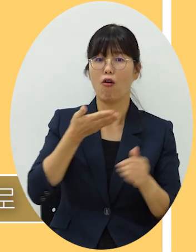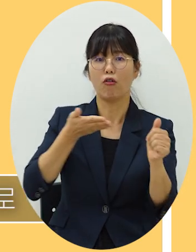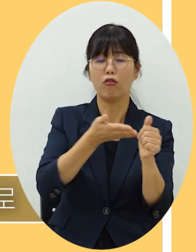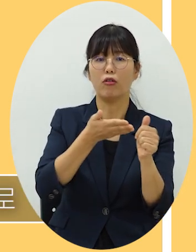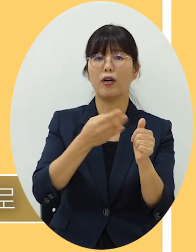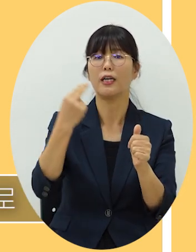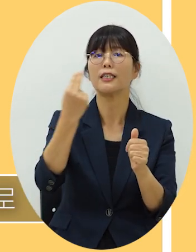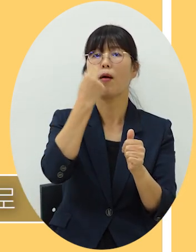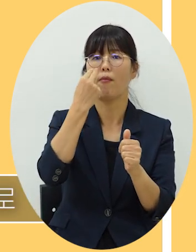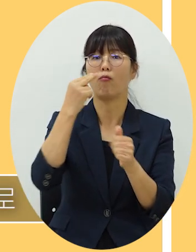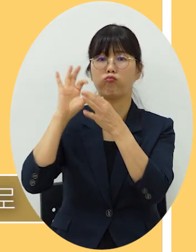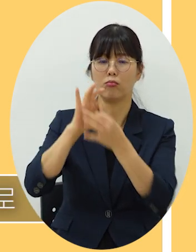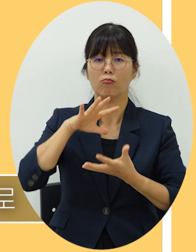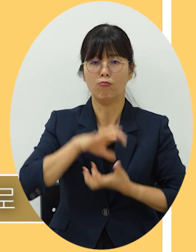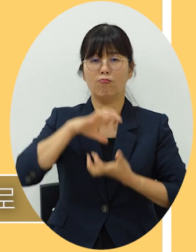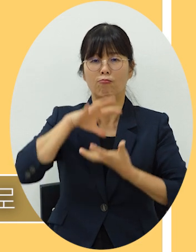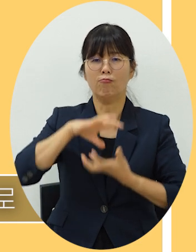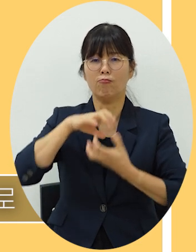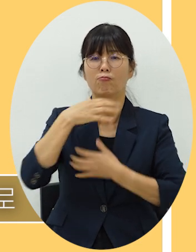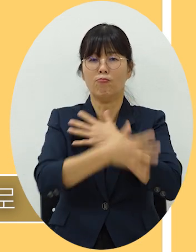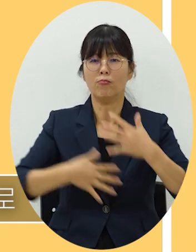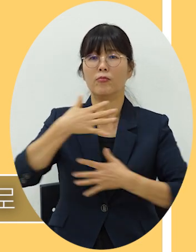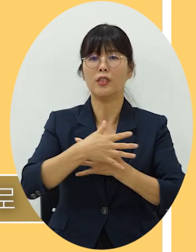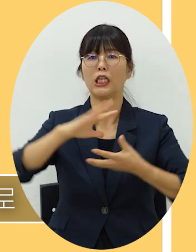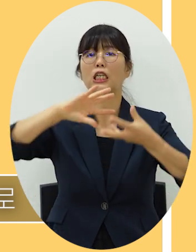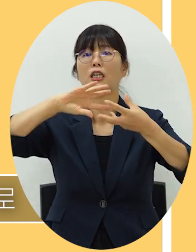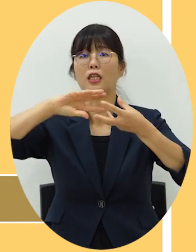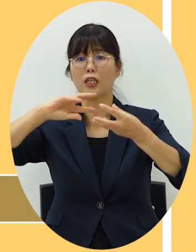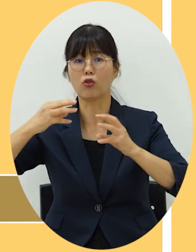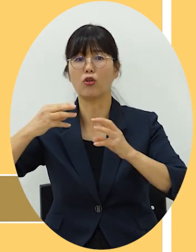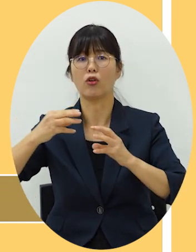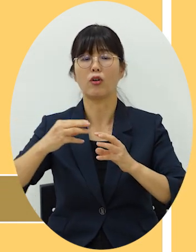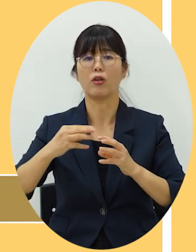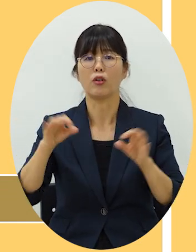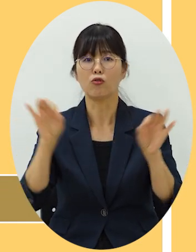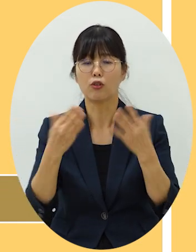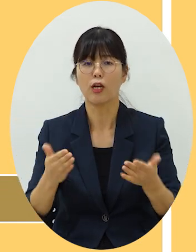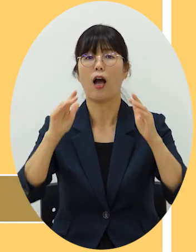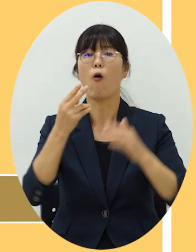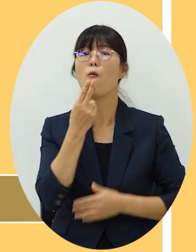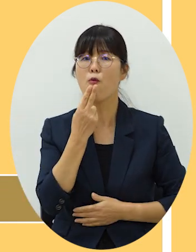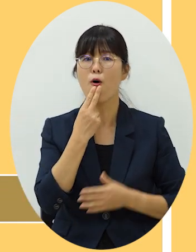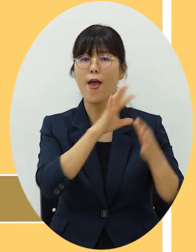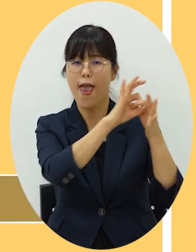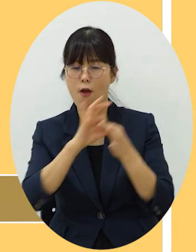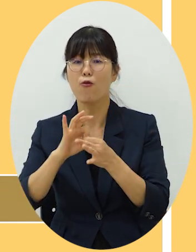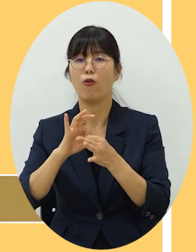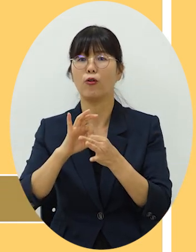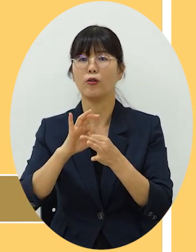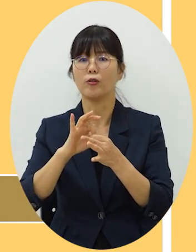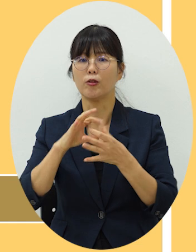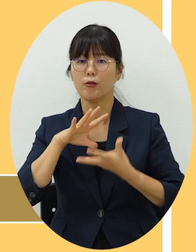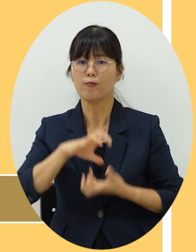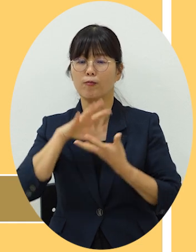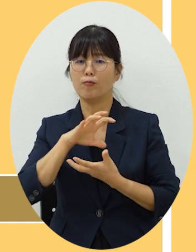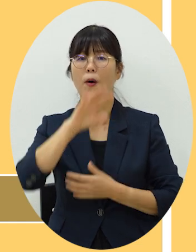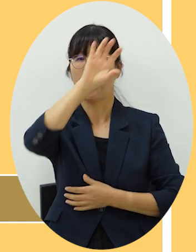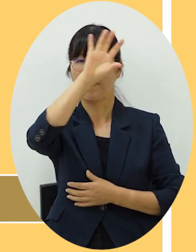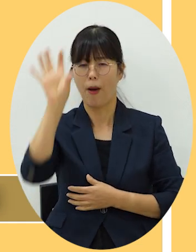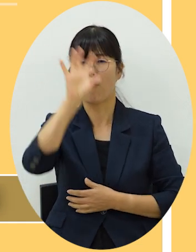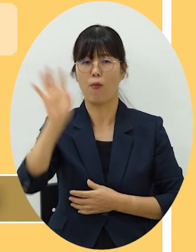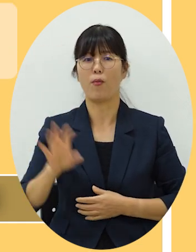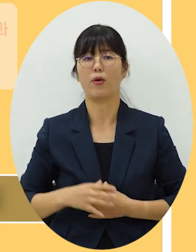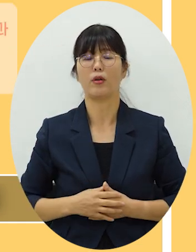공급하는 생명유지 펌프 역할을 하는 근육기관으로 한순간도 쉬지 않고 주기적으로 수축과 이완을